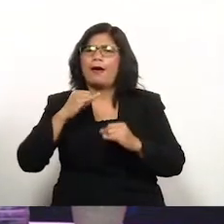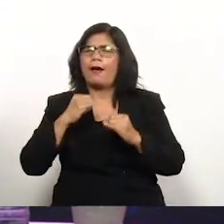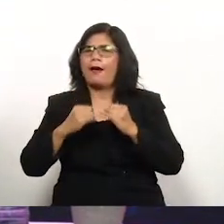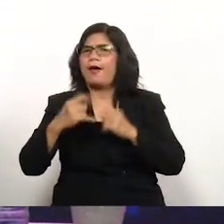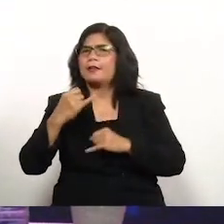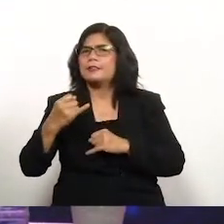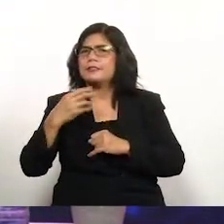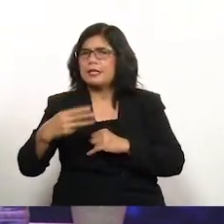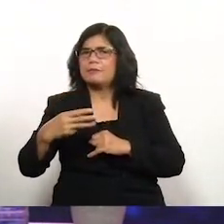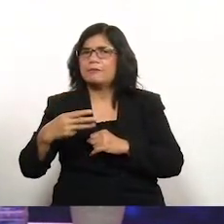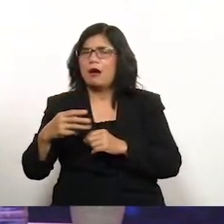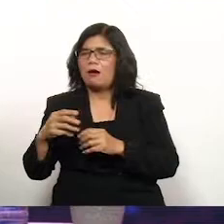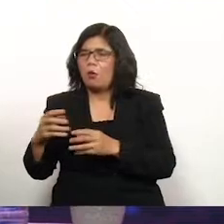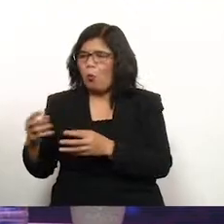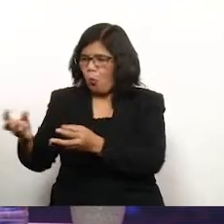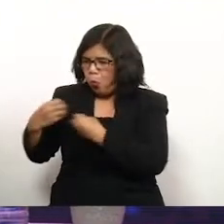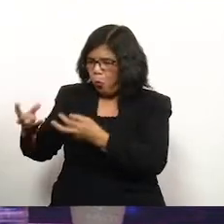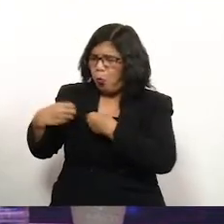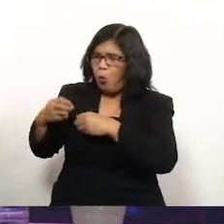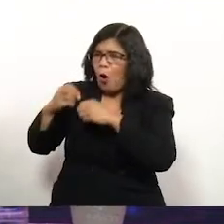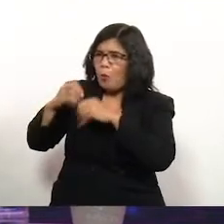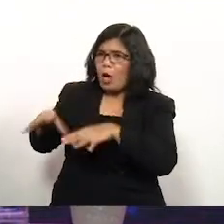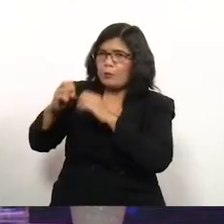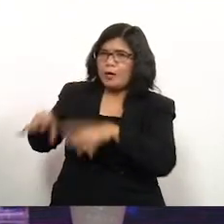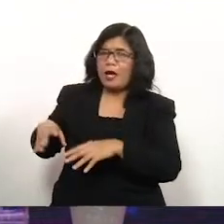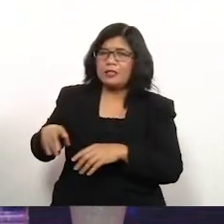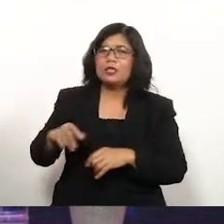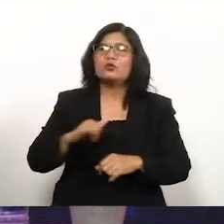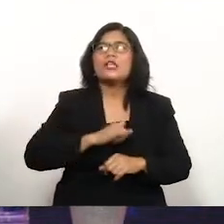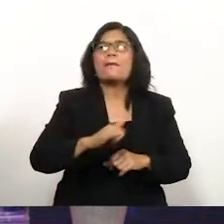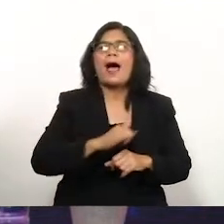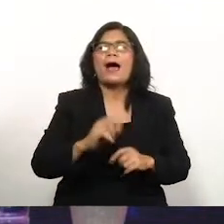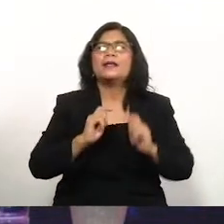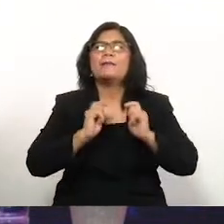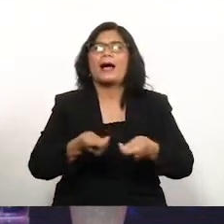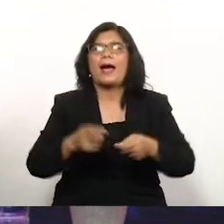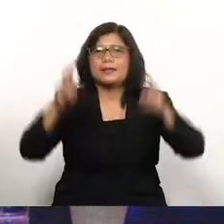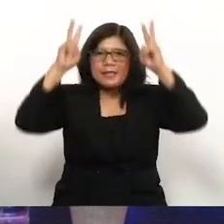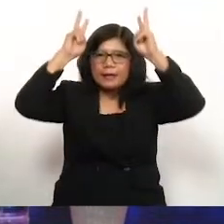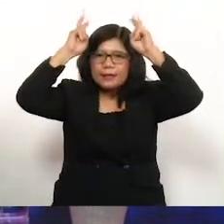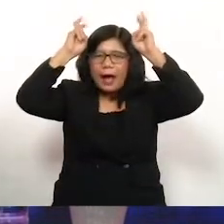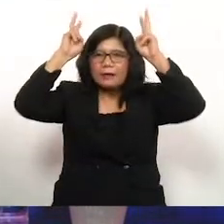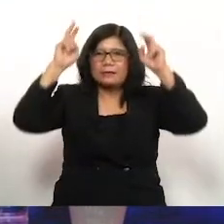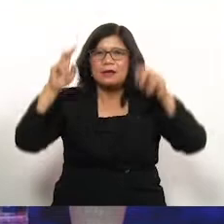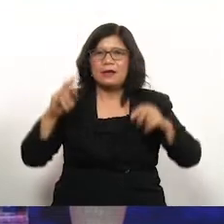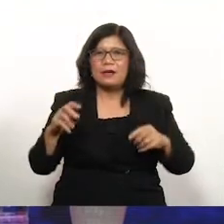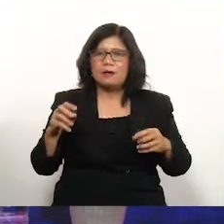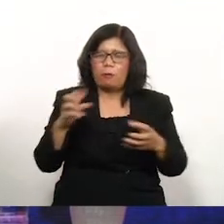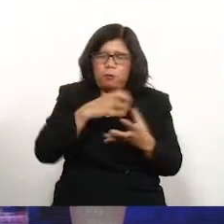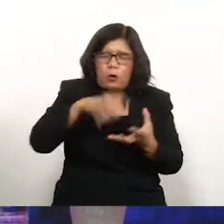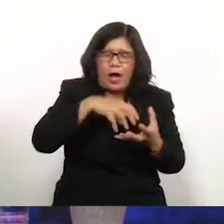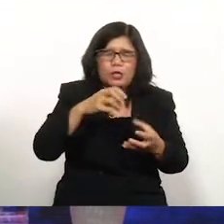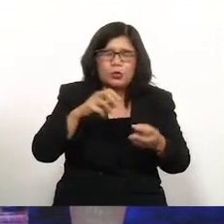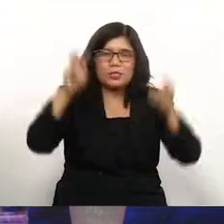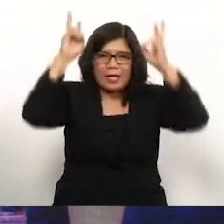sorry untuk bilang ini Hai sama-sama dipakai setan Hai dan sama-sama dirasuk setan